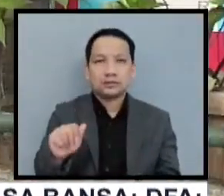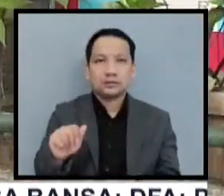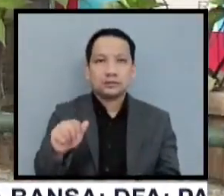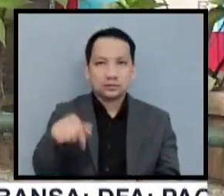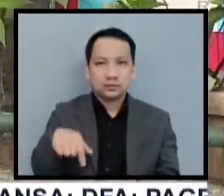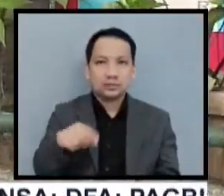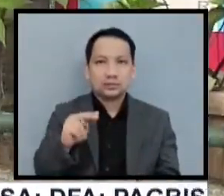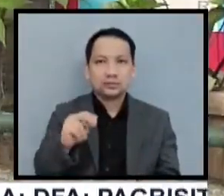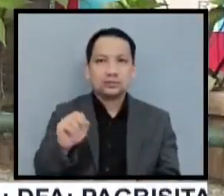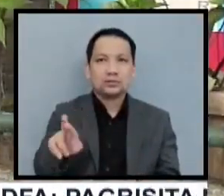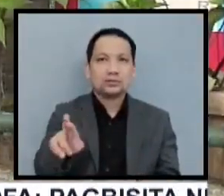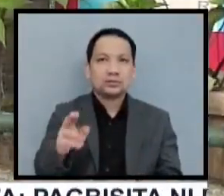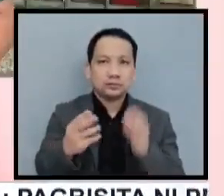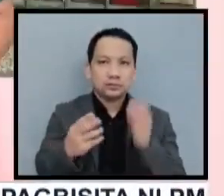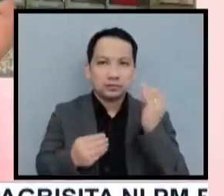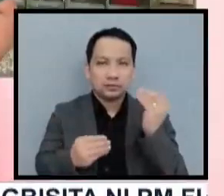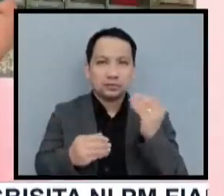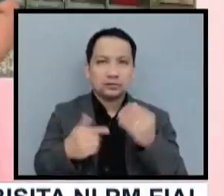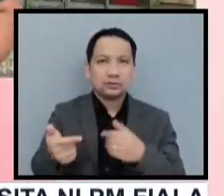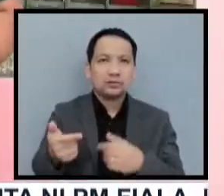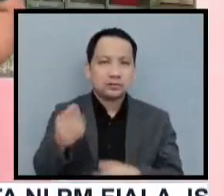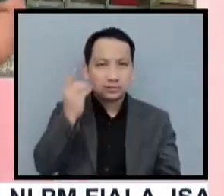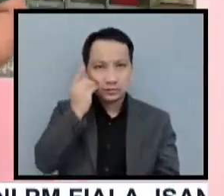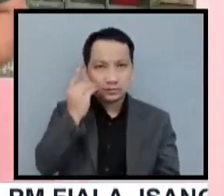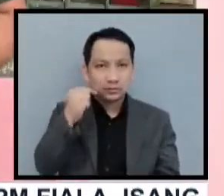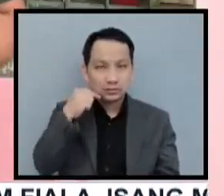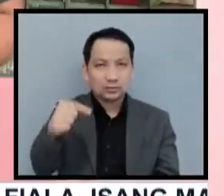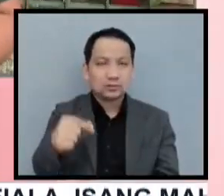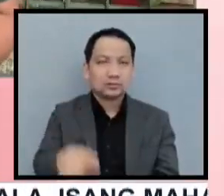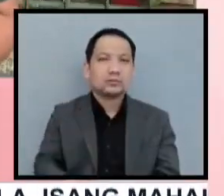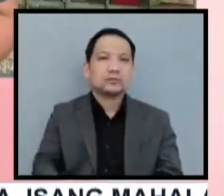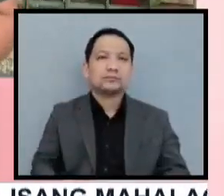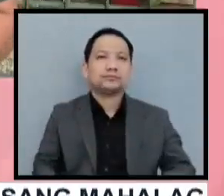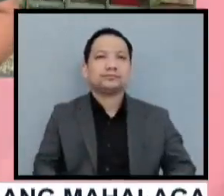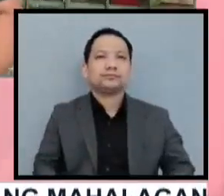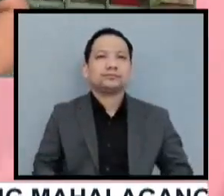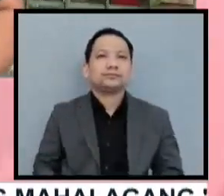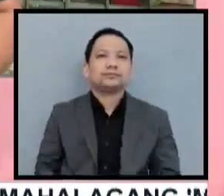At yan muna ang latest. Balik sa inyo dyan. Maraming salamat sa iyo, Joshua Garcia.